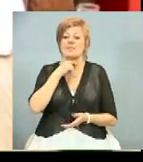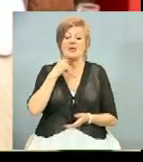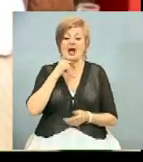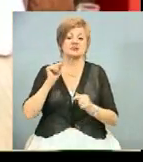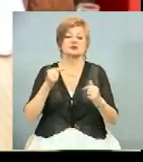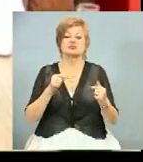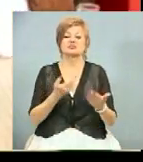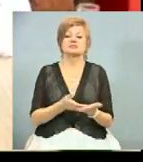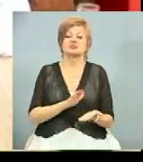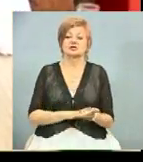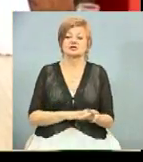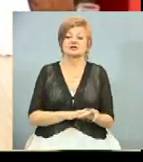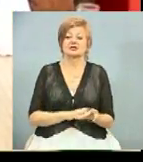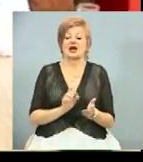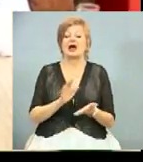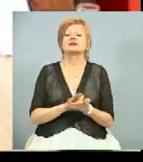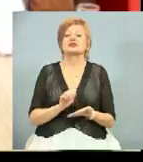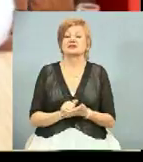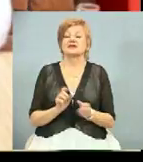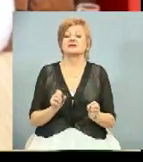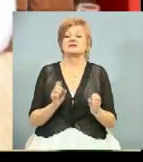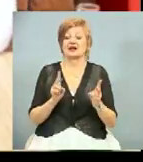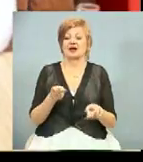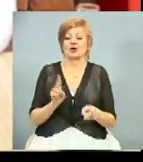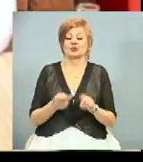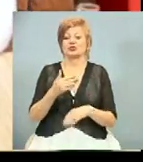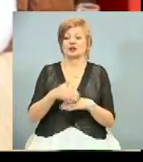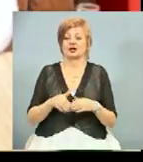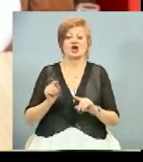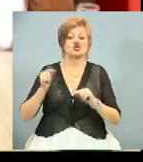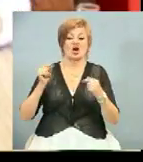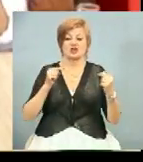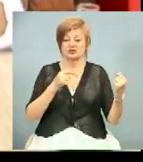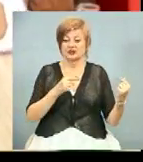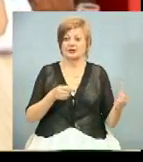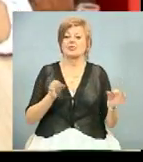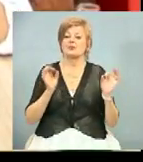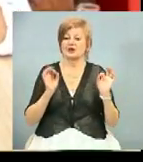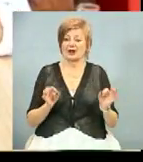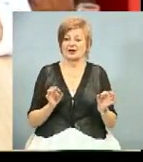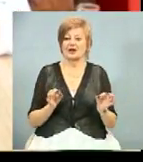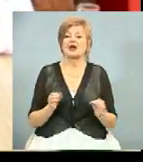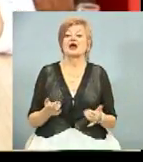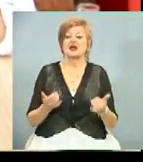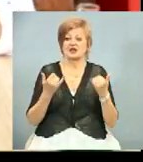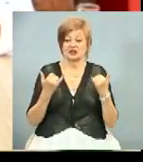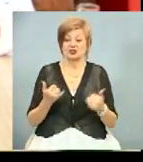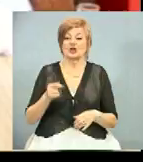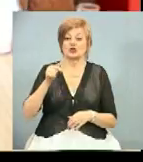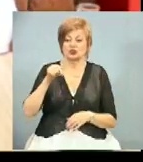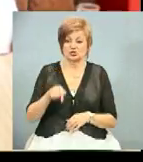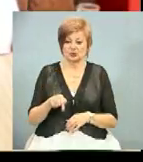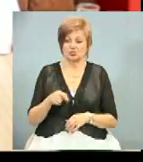смажене? А що, як воно називається, коли його готуєш на природі? Шашлик. Шашлик. Ми з вами зараз, прямо ось